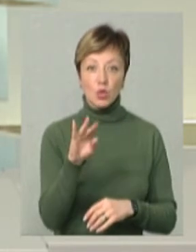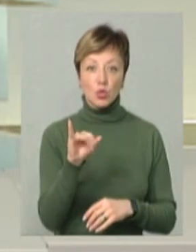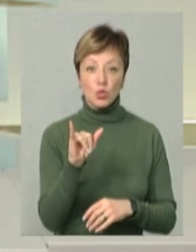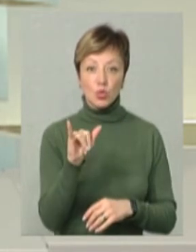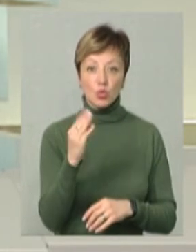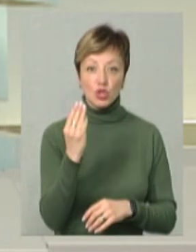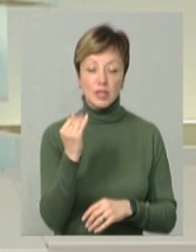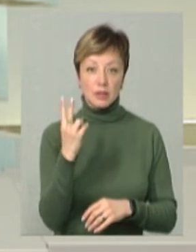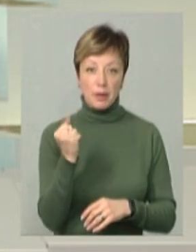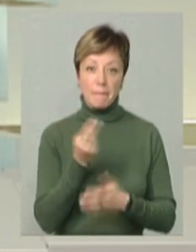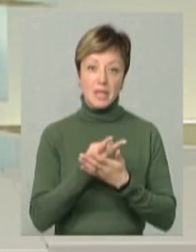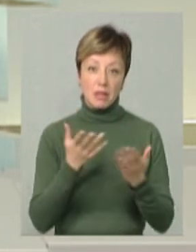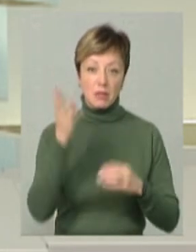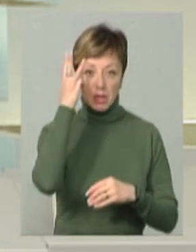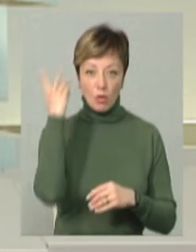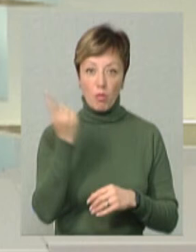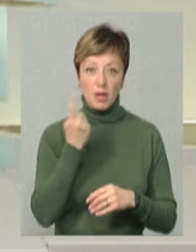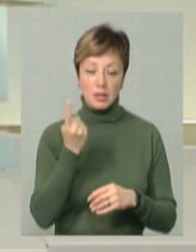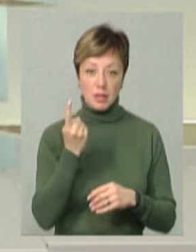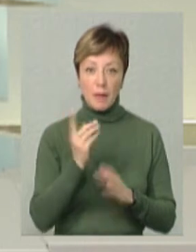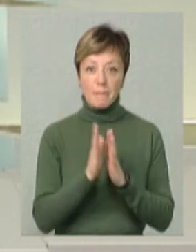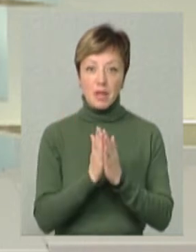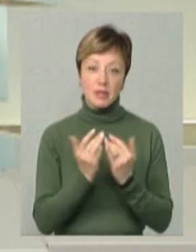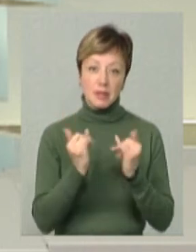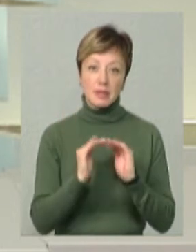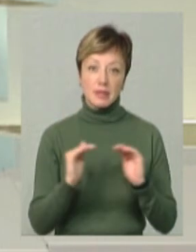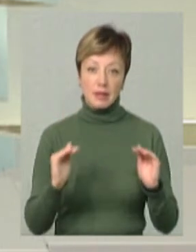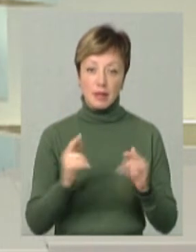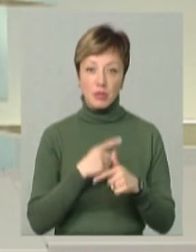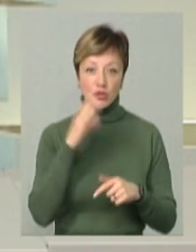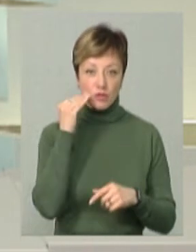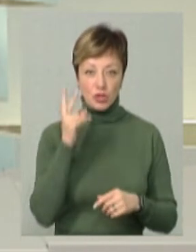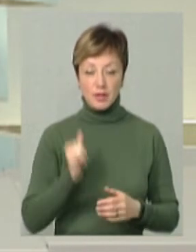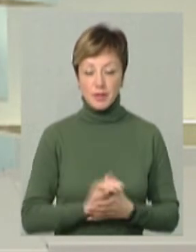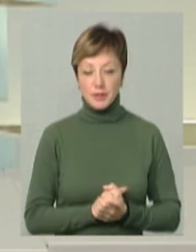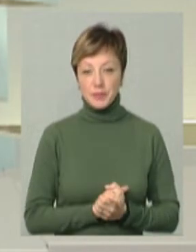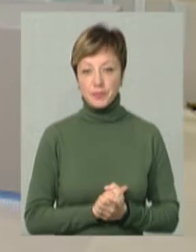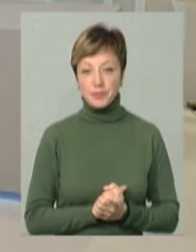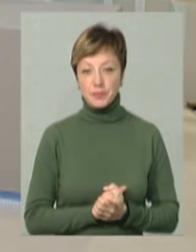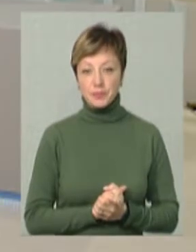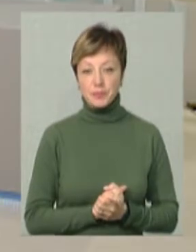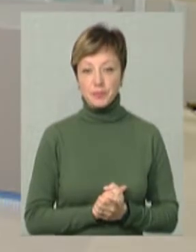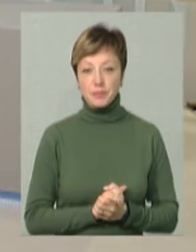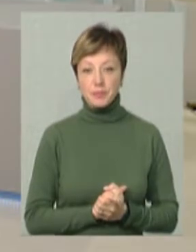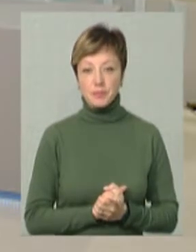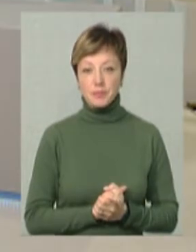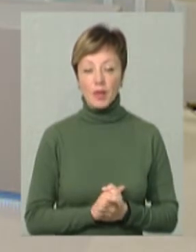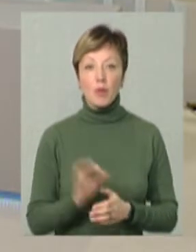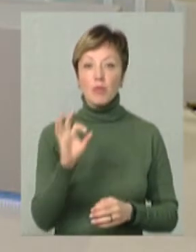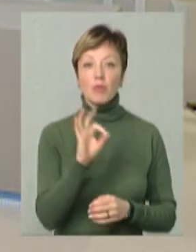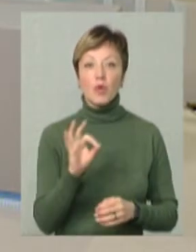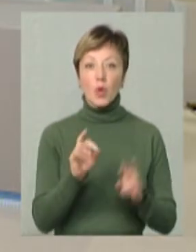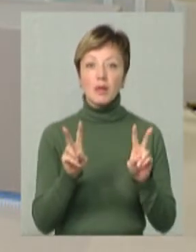Радушинської. Презентація пройшла у Хмельницькій обласній бібліотеці для дітей імені Тараса Григоровича Шевченка. От, власне, що